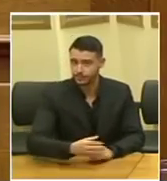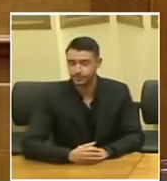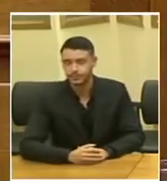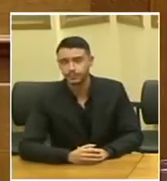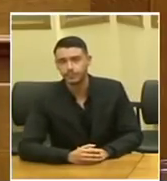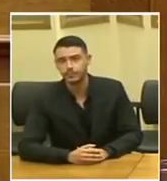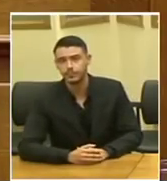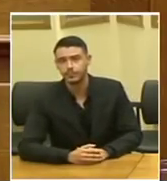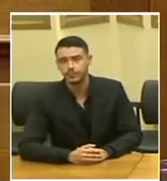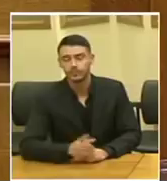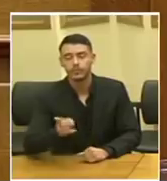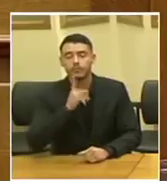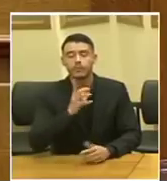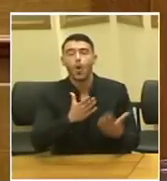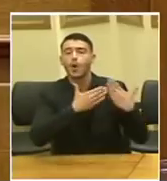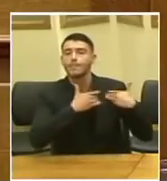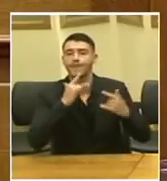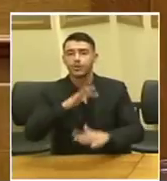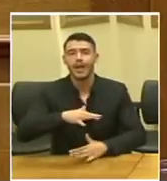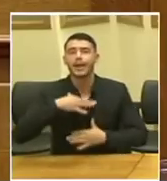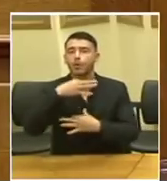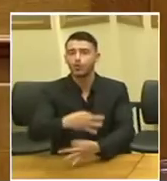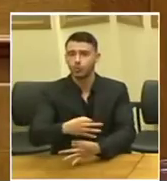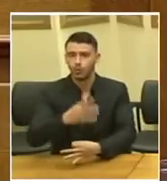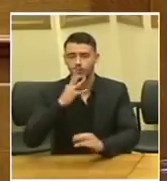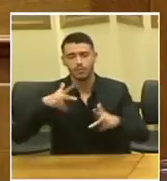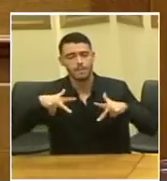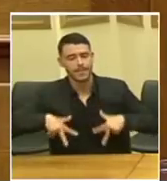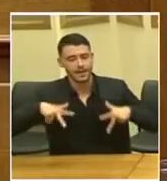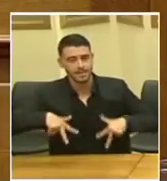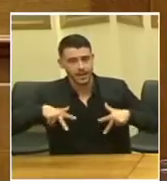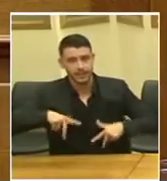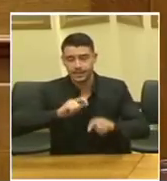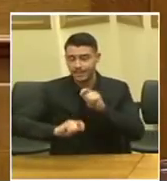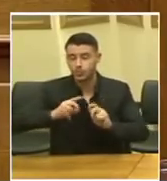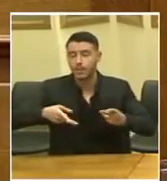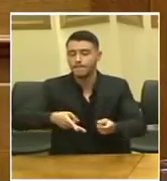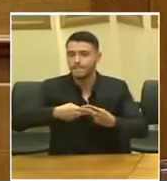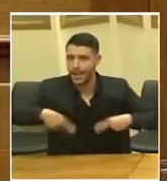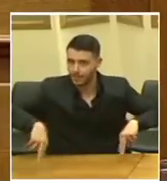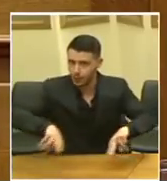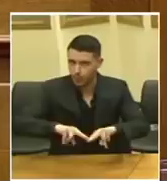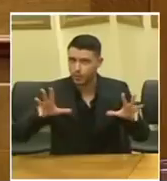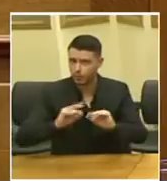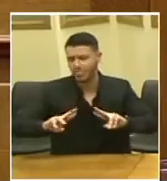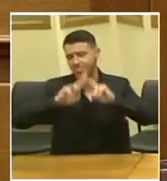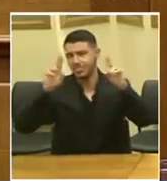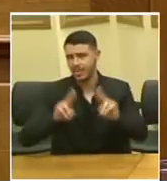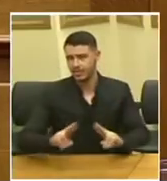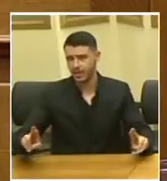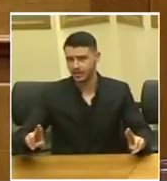ο υπεύθυνος εκπρόσωπος μιας κυβερνήσεως τη σύσταση επιτροπής σε οποιοδήποτε διεθνές όργανο, ΝΑΤΟ, ΕΟΚ,